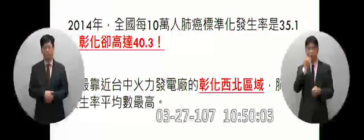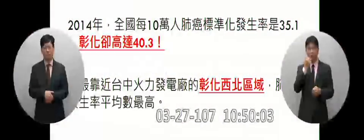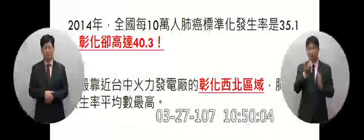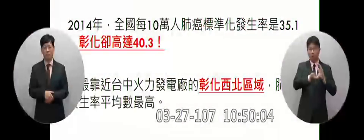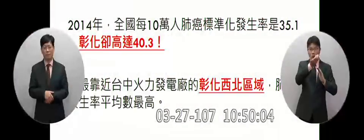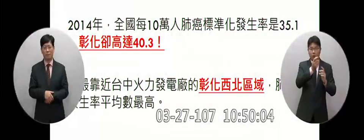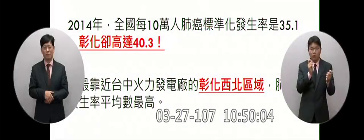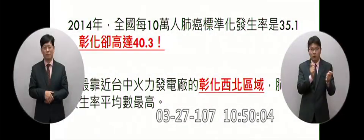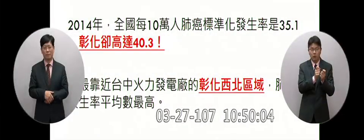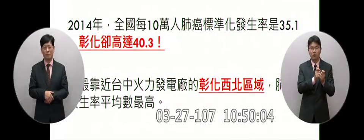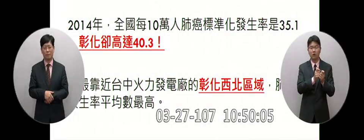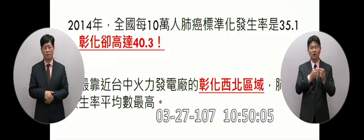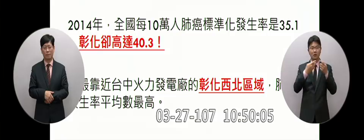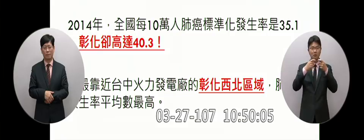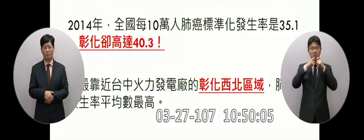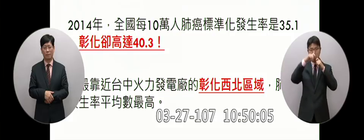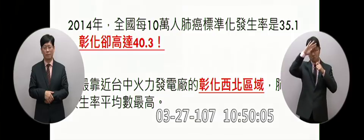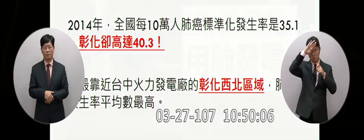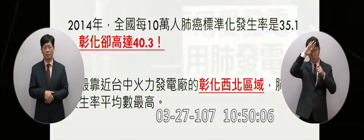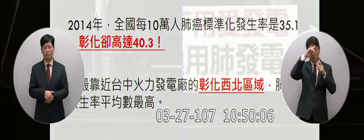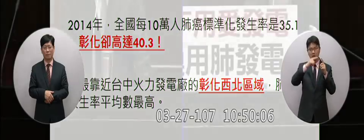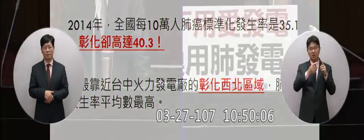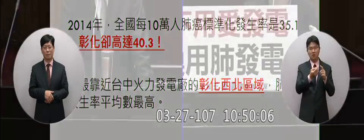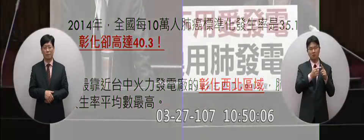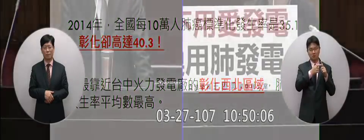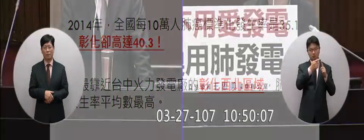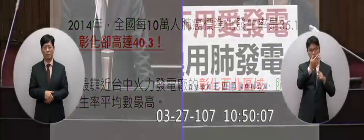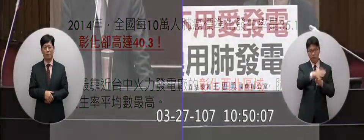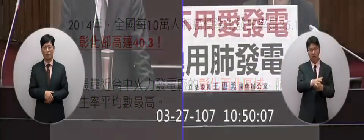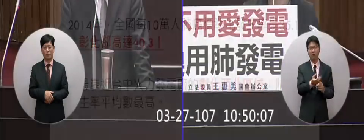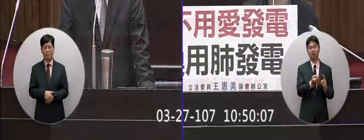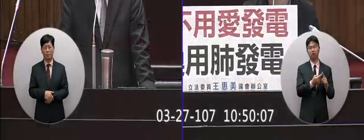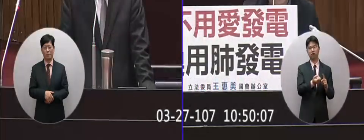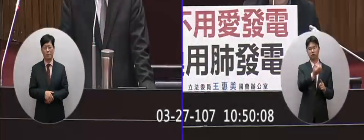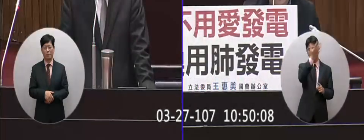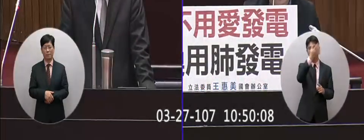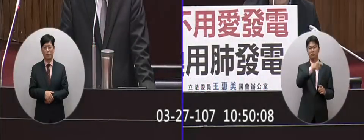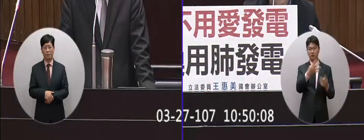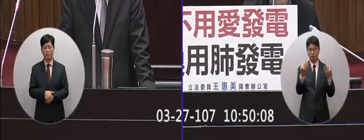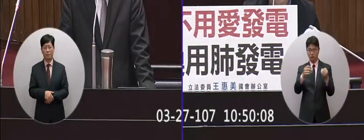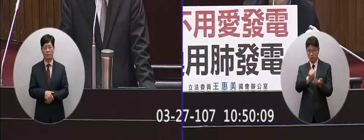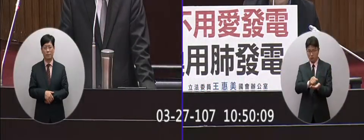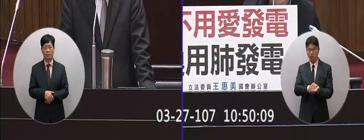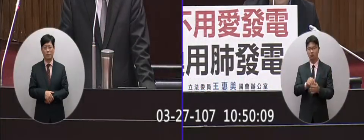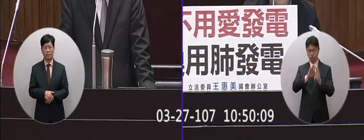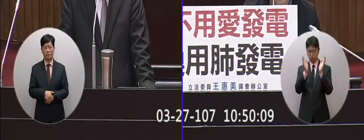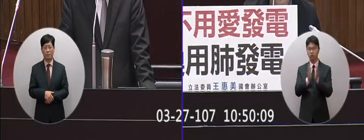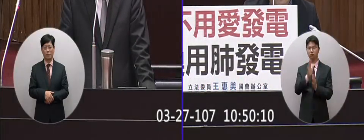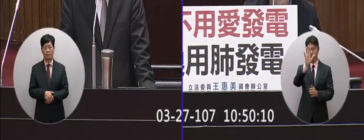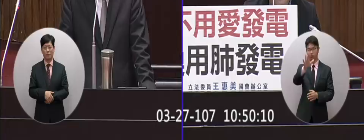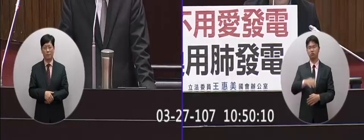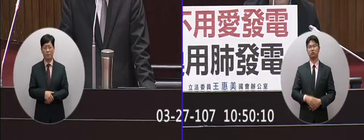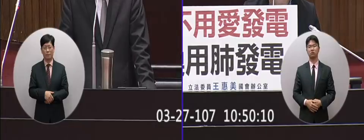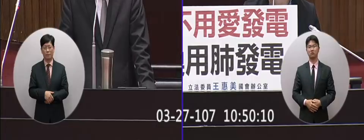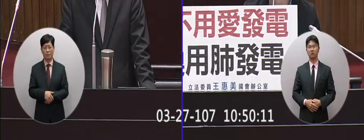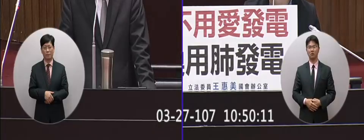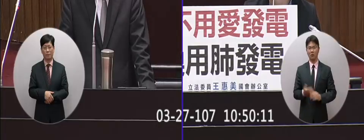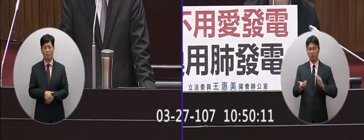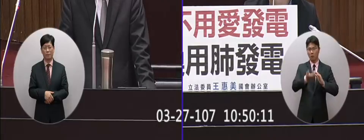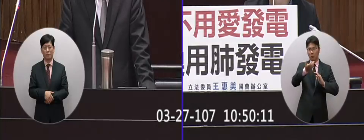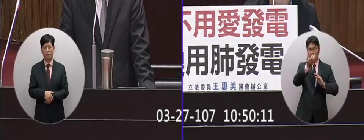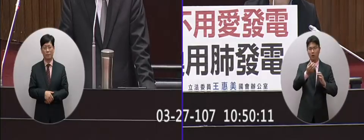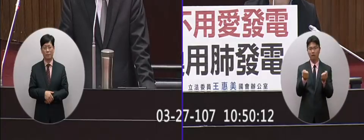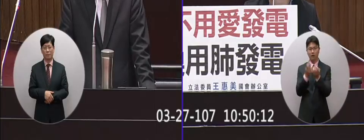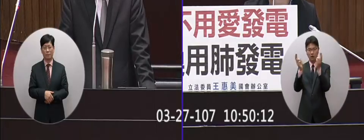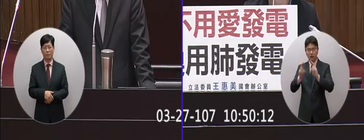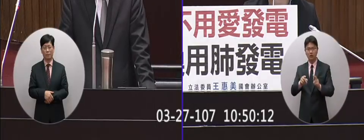的比率又是最高的。这个都是已经做出研究，有数据可以讲的、哦、所以我们要讲说，实际上这个火力发电厂真的是